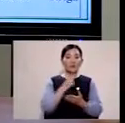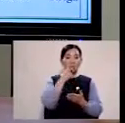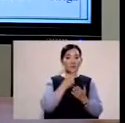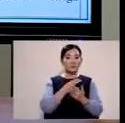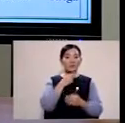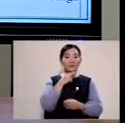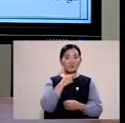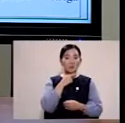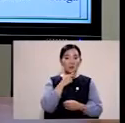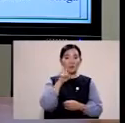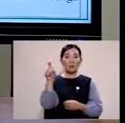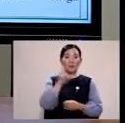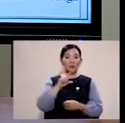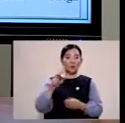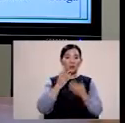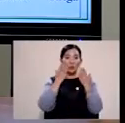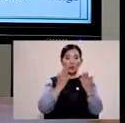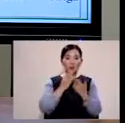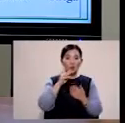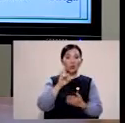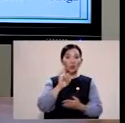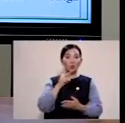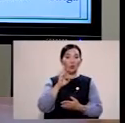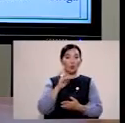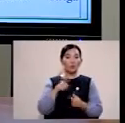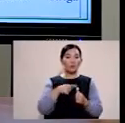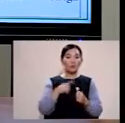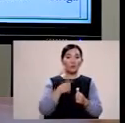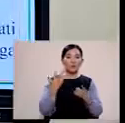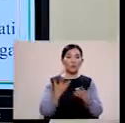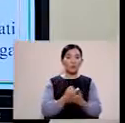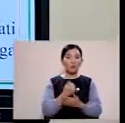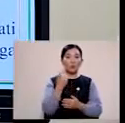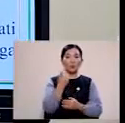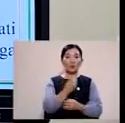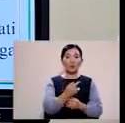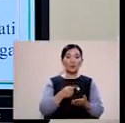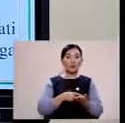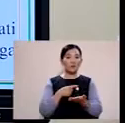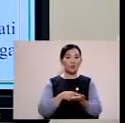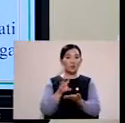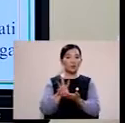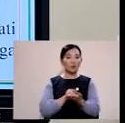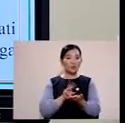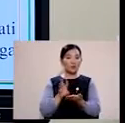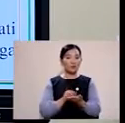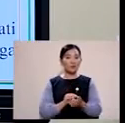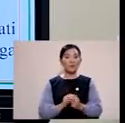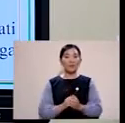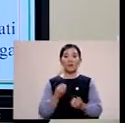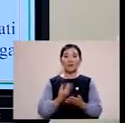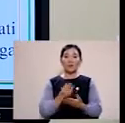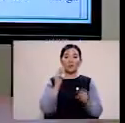qiling. Matnni o'qing, turdosh va atoqli otlarni topib, ularni daftaringizga ko'chiring.